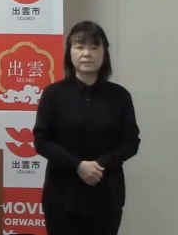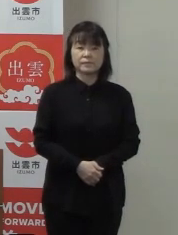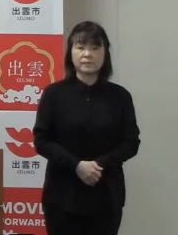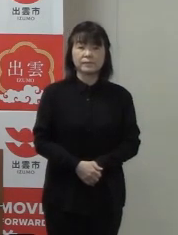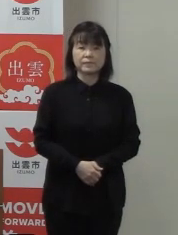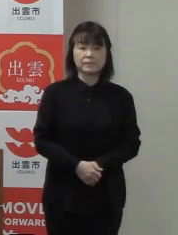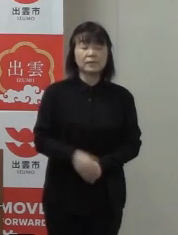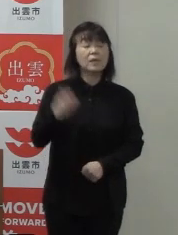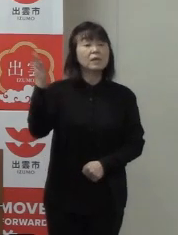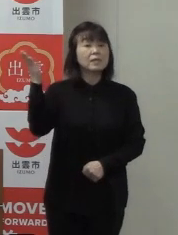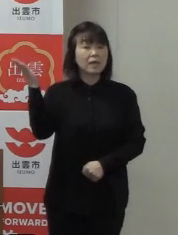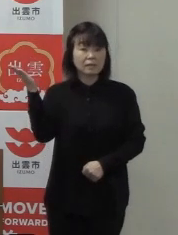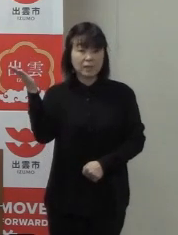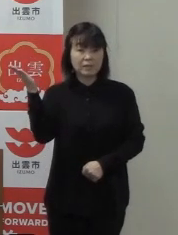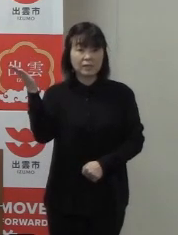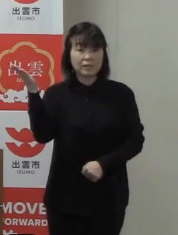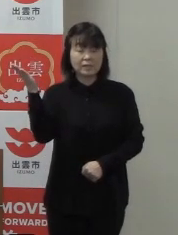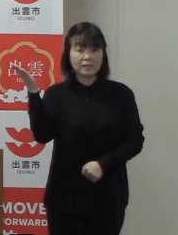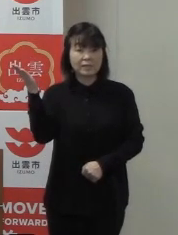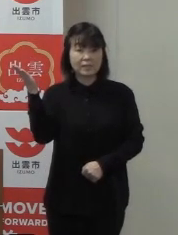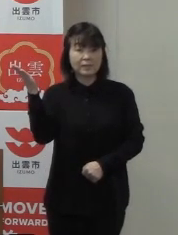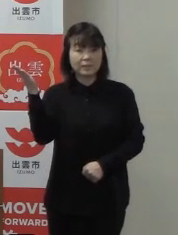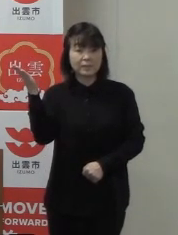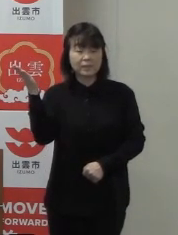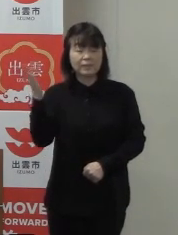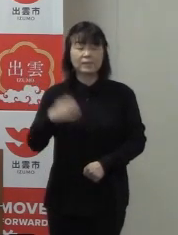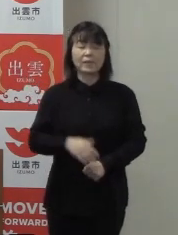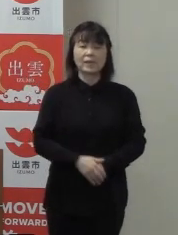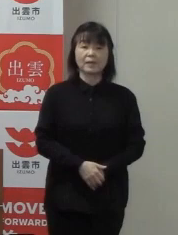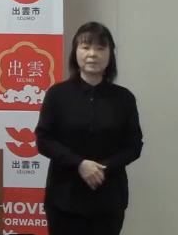ご覧いただきますように、皆さん方の